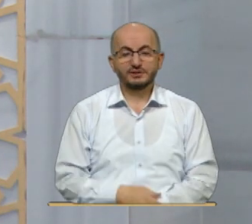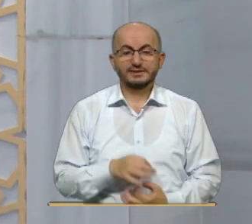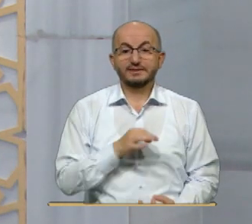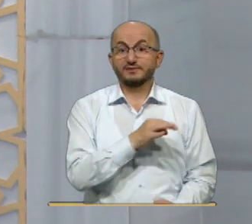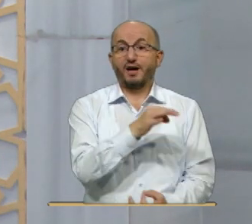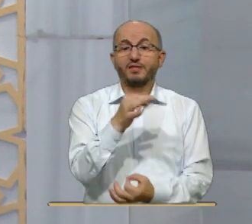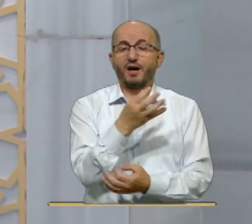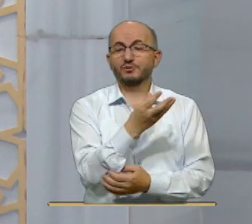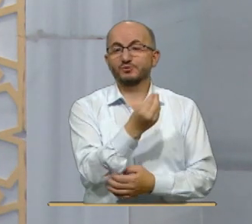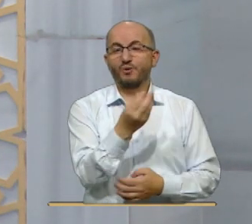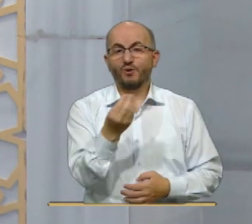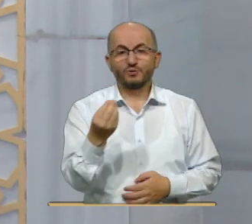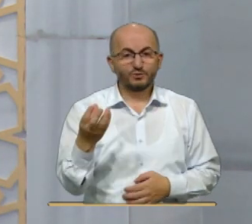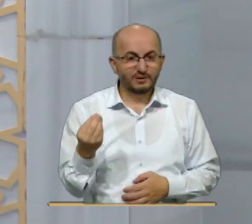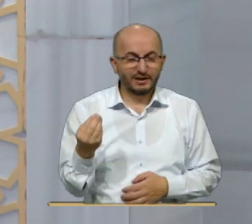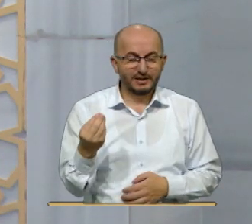İnsanlar çoğunlukla